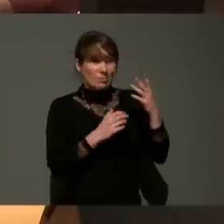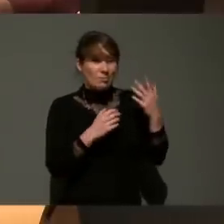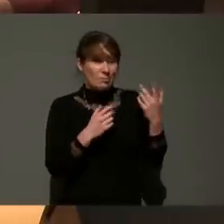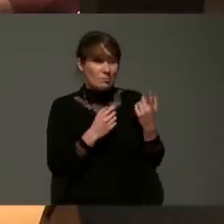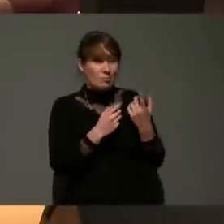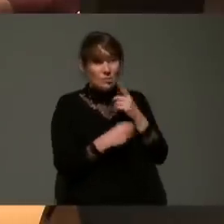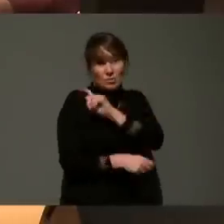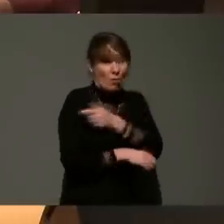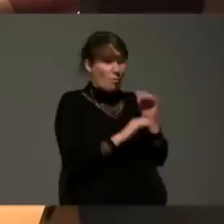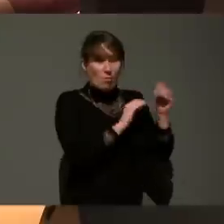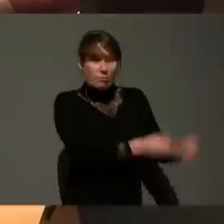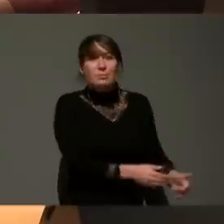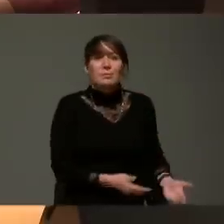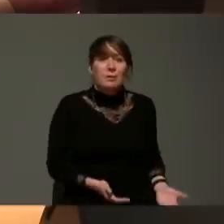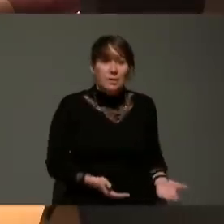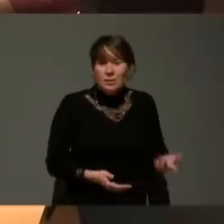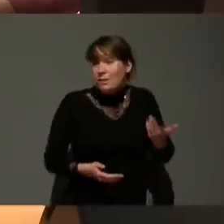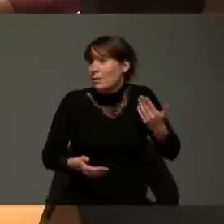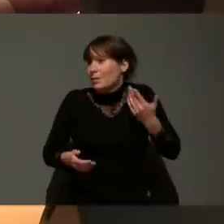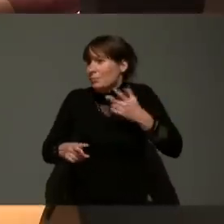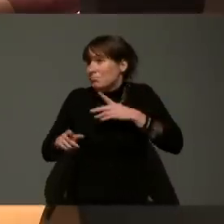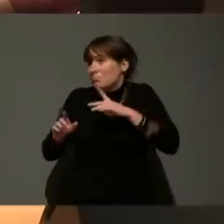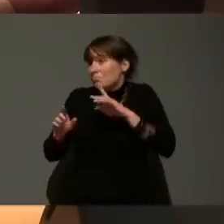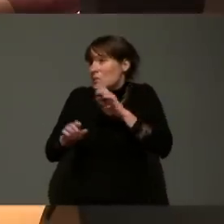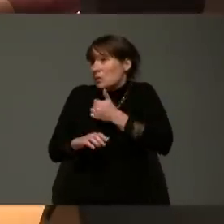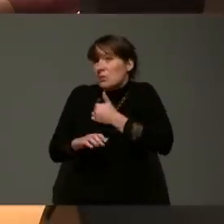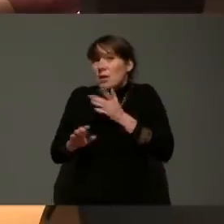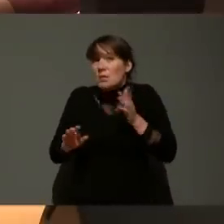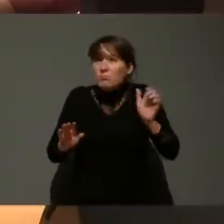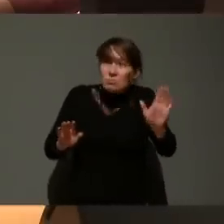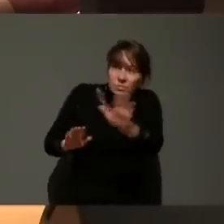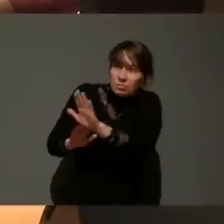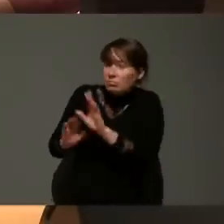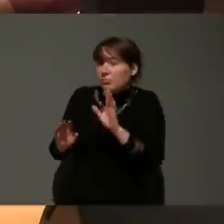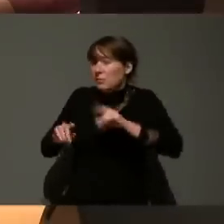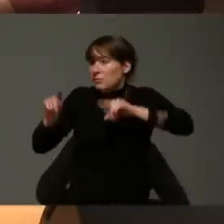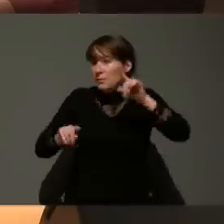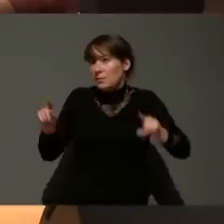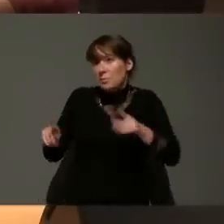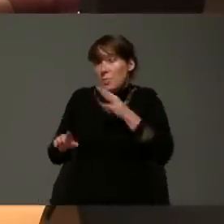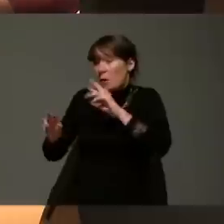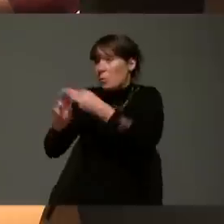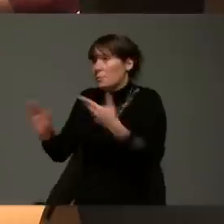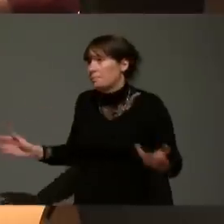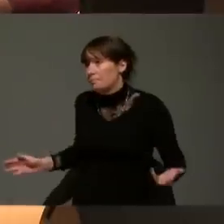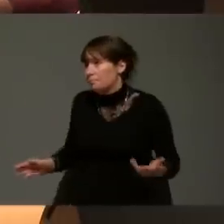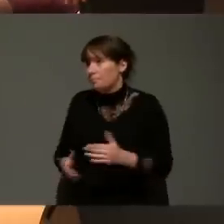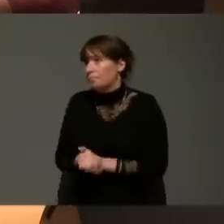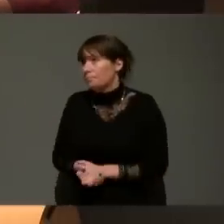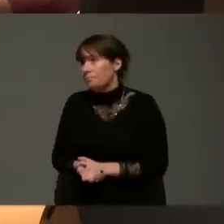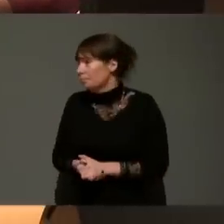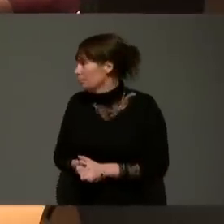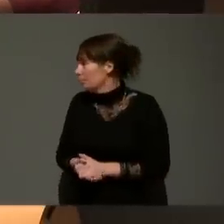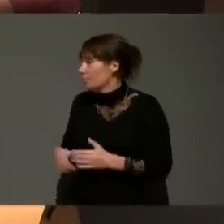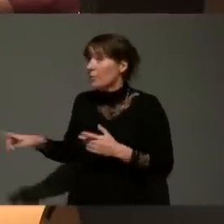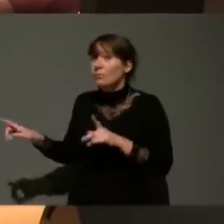difficile à dire et c'est vraiment très, très variable et très personnel. Je ne peux pas vous dire plus. Bon, Sandra ne va pas s'arrêter tout de suite, elle est